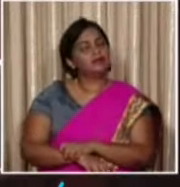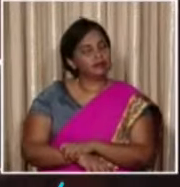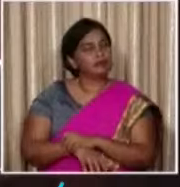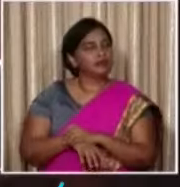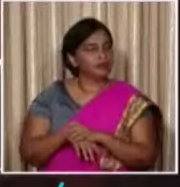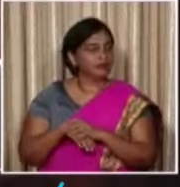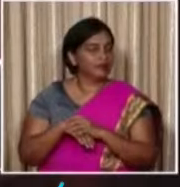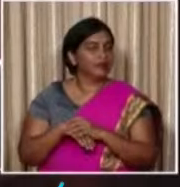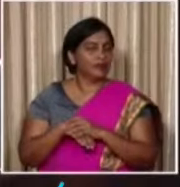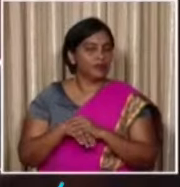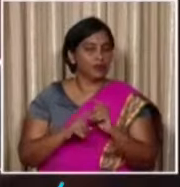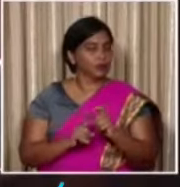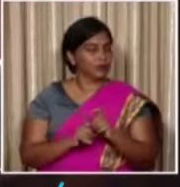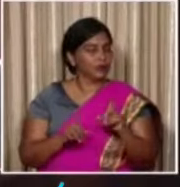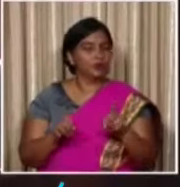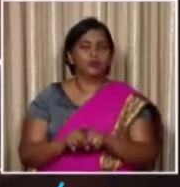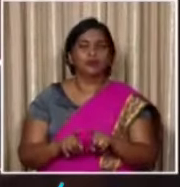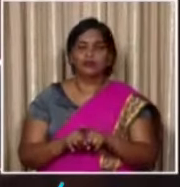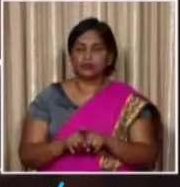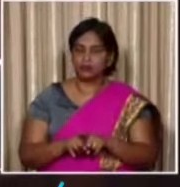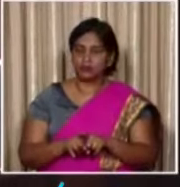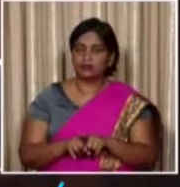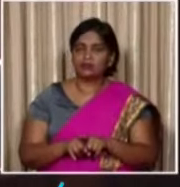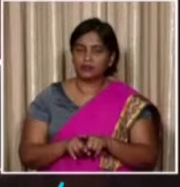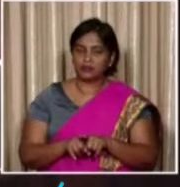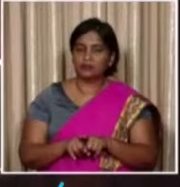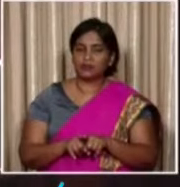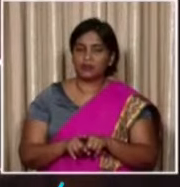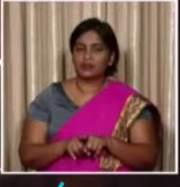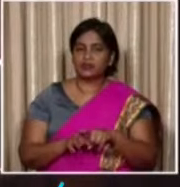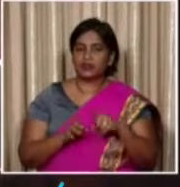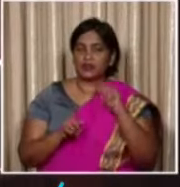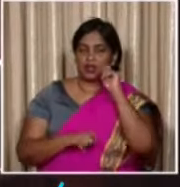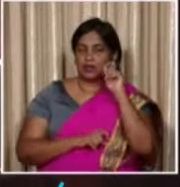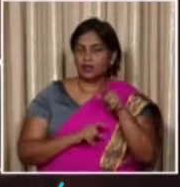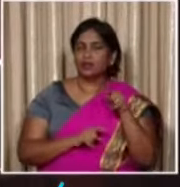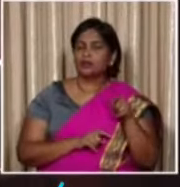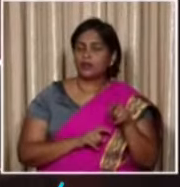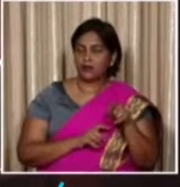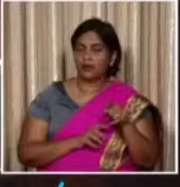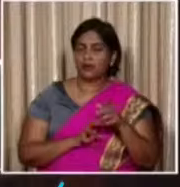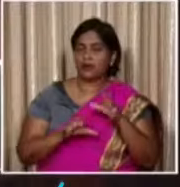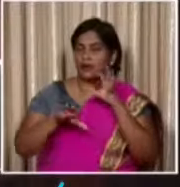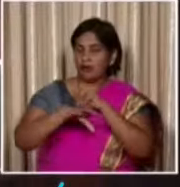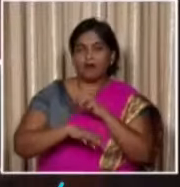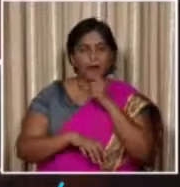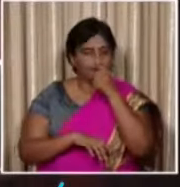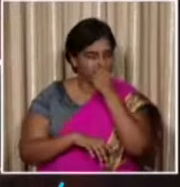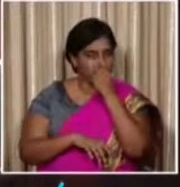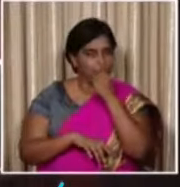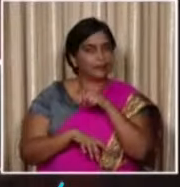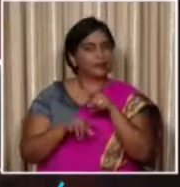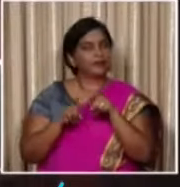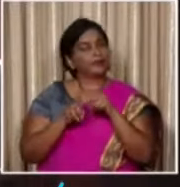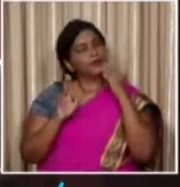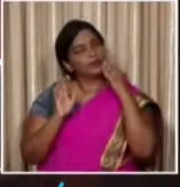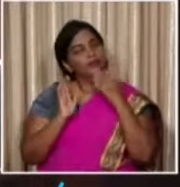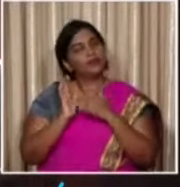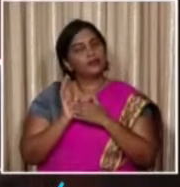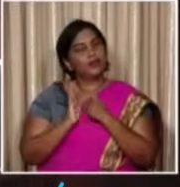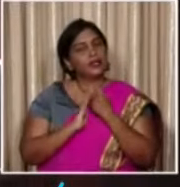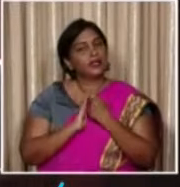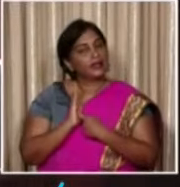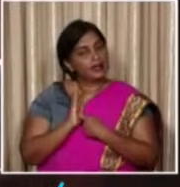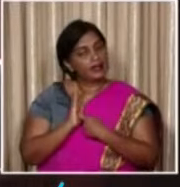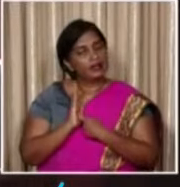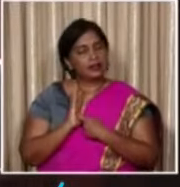ඉතාමත් රුද්‍ර සහිත ඒ වගේම ශක්තිමත් සතුන් මිනිසුන්ට පහර දෙනවා එතකොට මේ සම්බන්ධයෙන් නීතියට